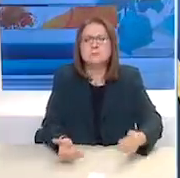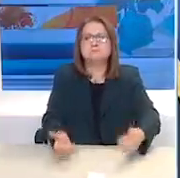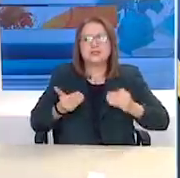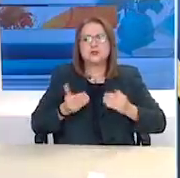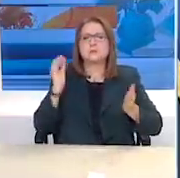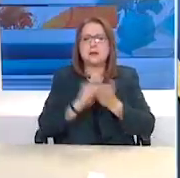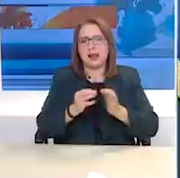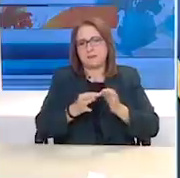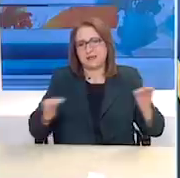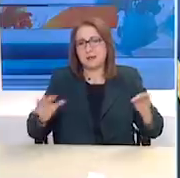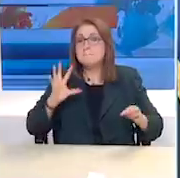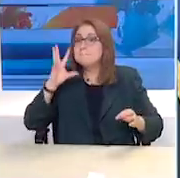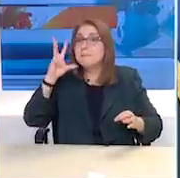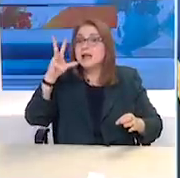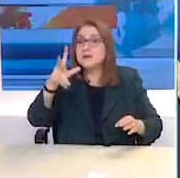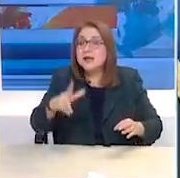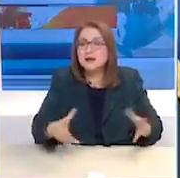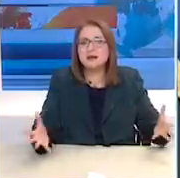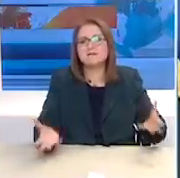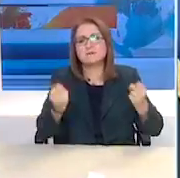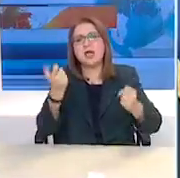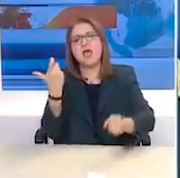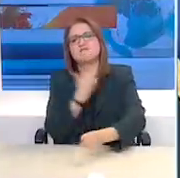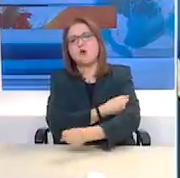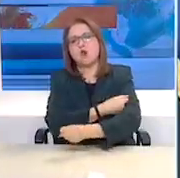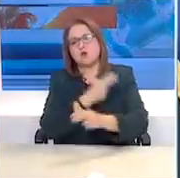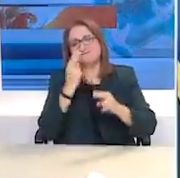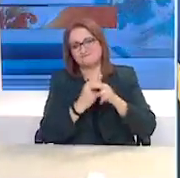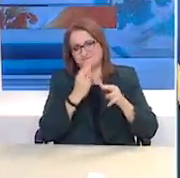τη συλλογική ανοσία, την οποία επικαλείται και ο δημοσιογράφος.